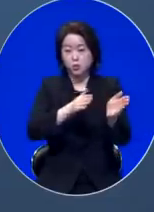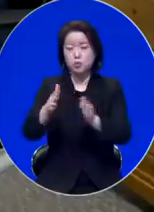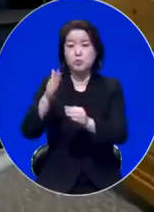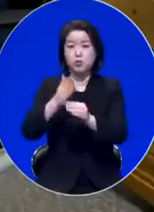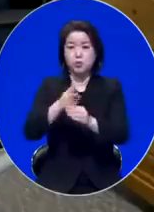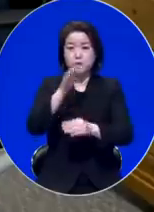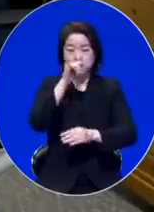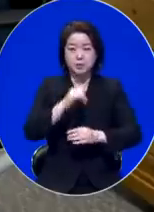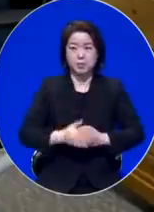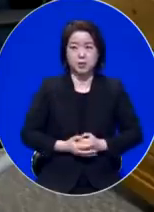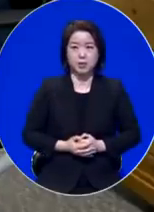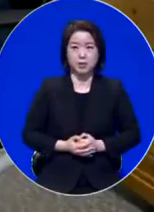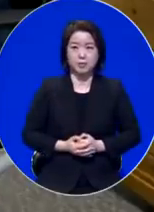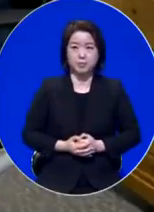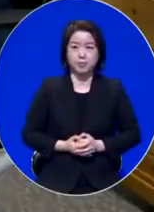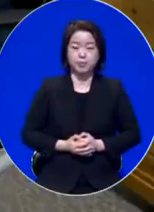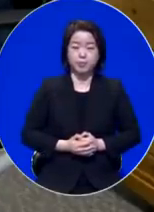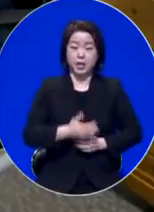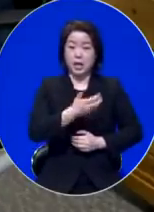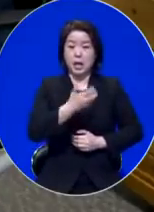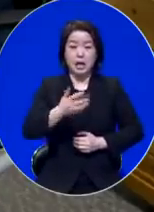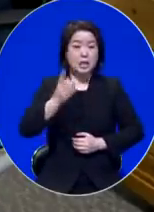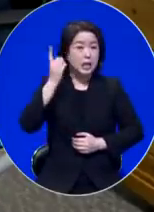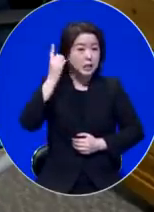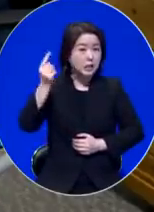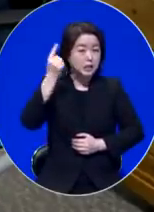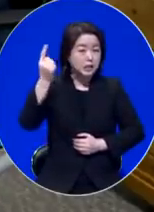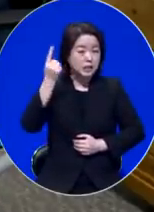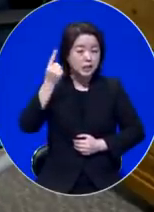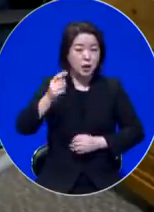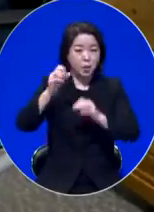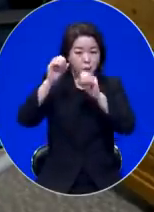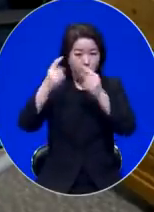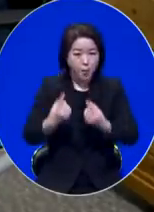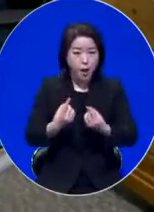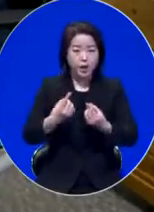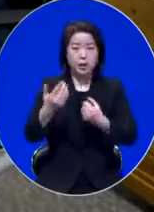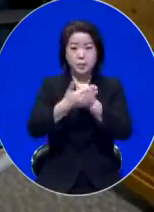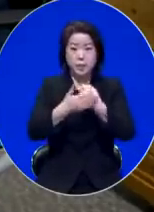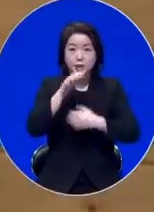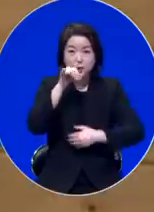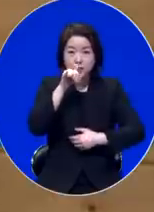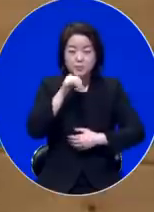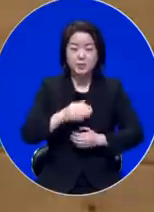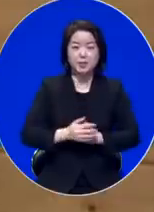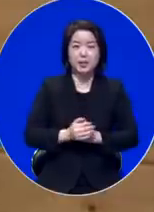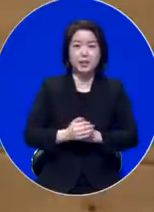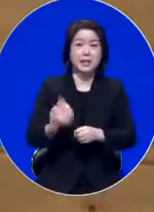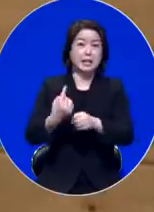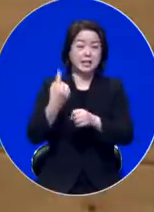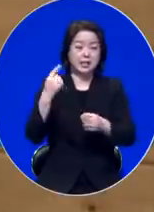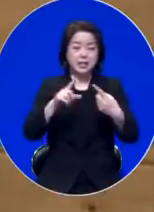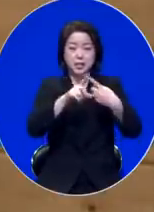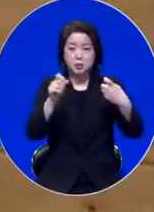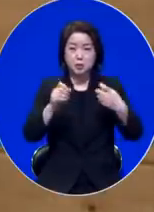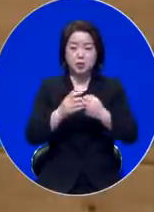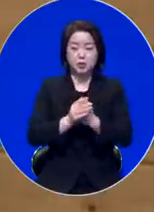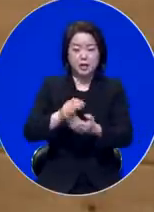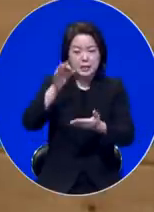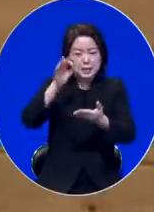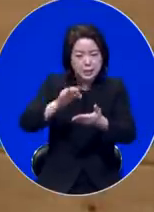있습니다 또 이동통신 요금 감면 혜택 2 정말 눈에 띄는데요 지난해 11월 같은 경우는